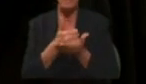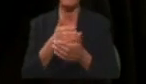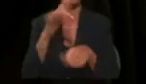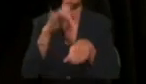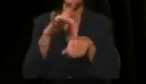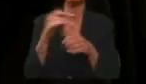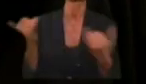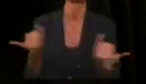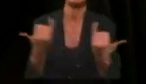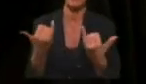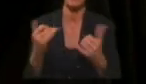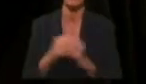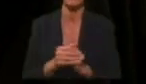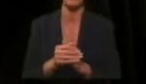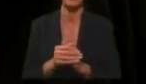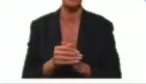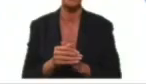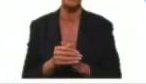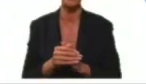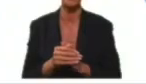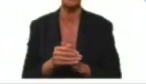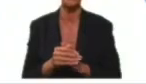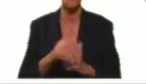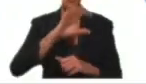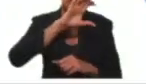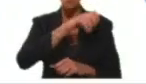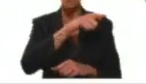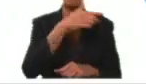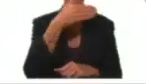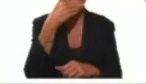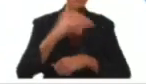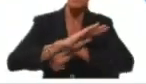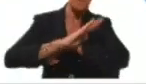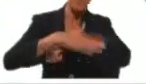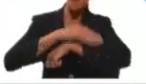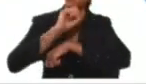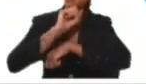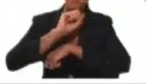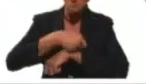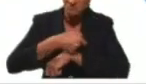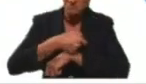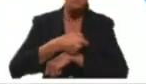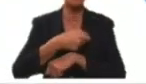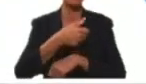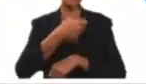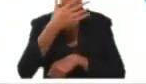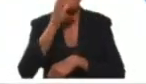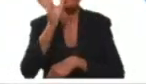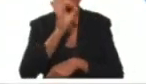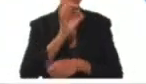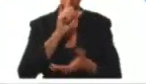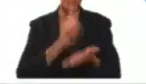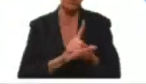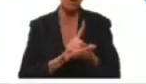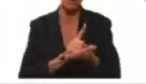były bardzo obiecujące w tym sensie, że no, grupa, która nie miała żadnego wsparcia, to tam kilka procent osób sobie poradziło z tym,